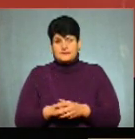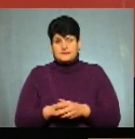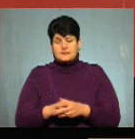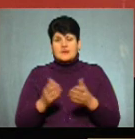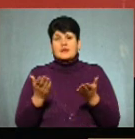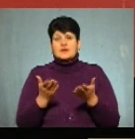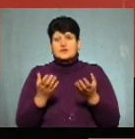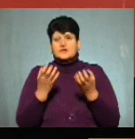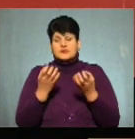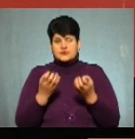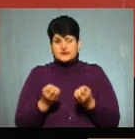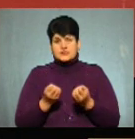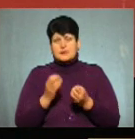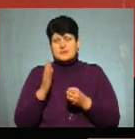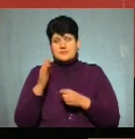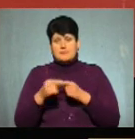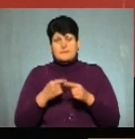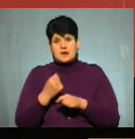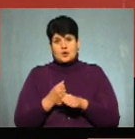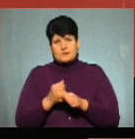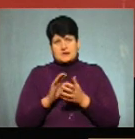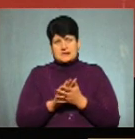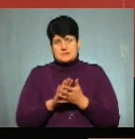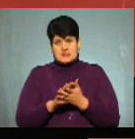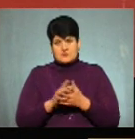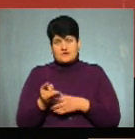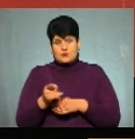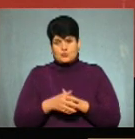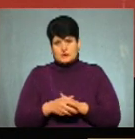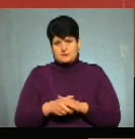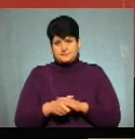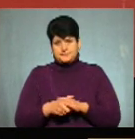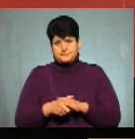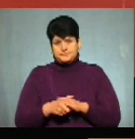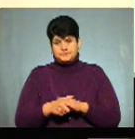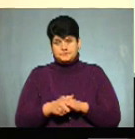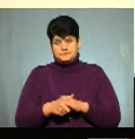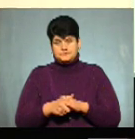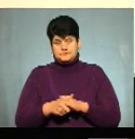ще є перспективи переробки сміття, зокрема у Тернополі?